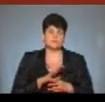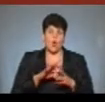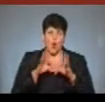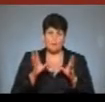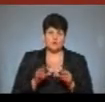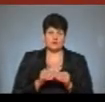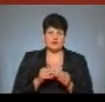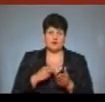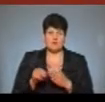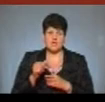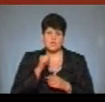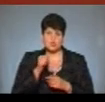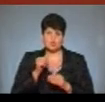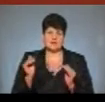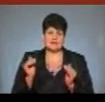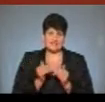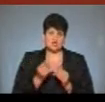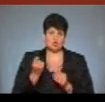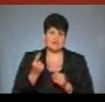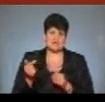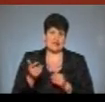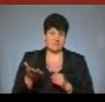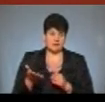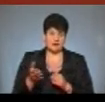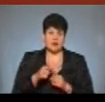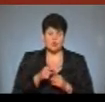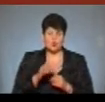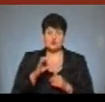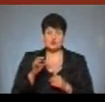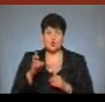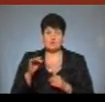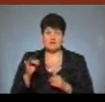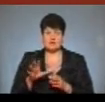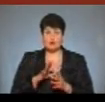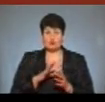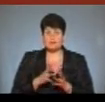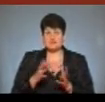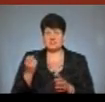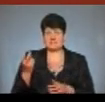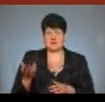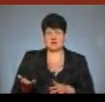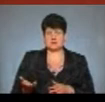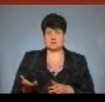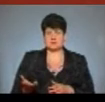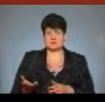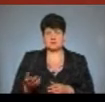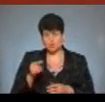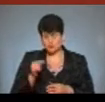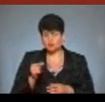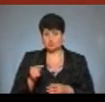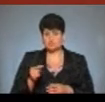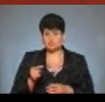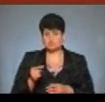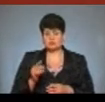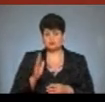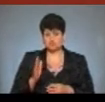оптовики не купляли цукор нижче 11 гривень, а його собівартість тільки була десь поза 12, то звичайно, що тут